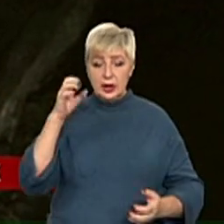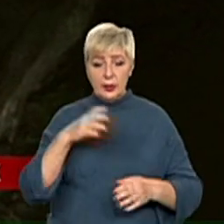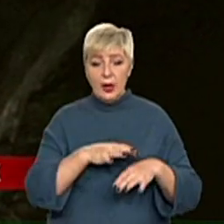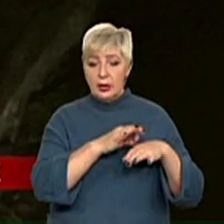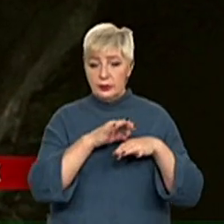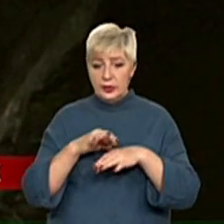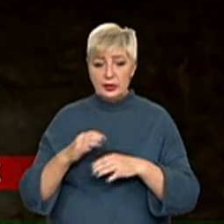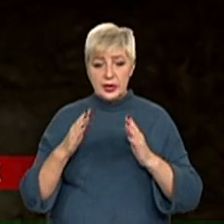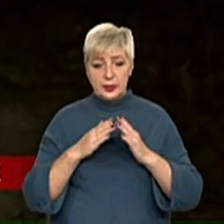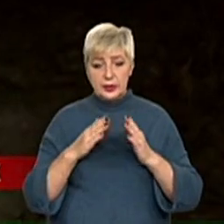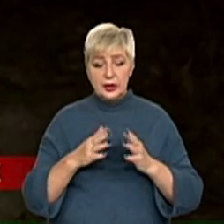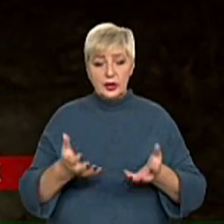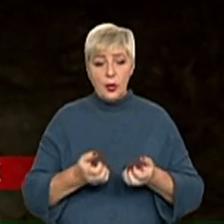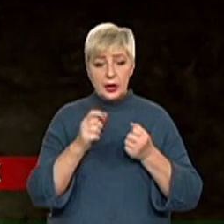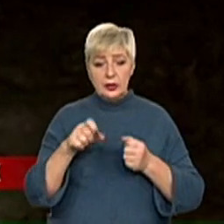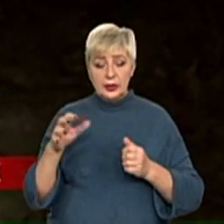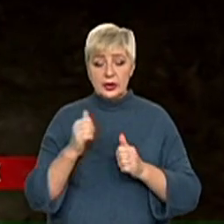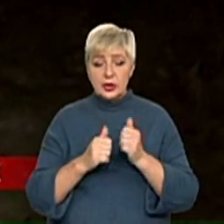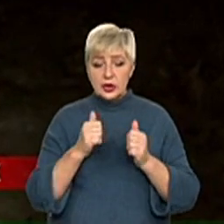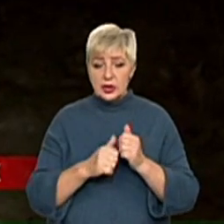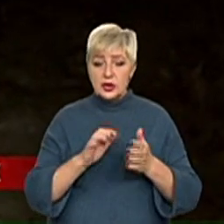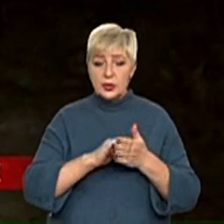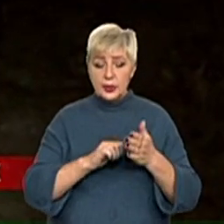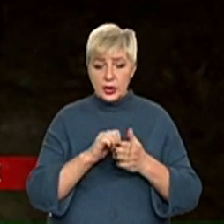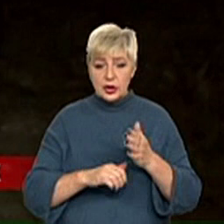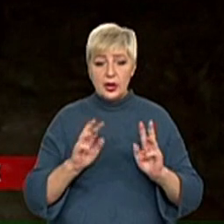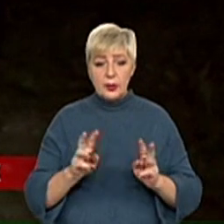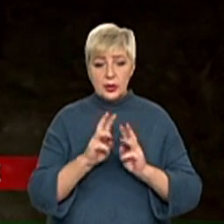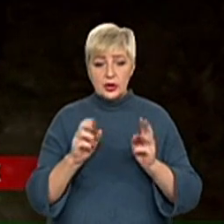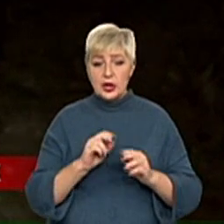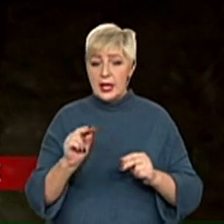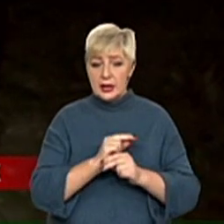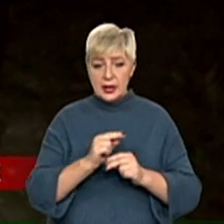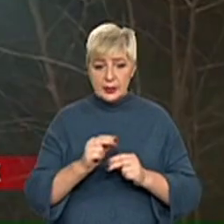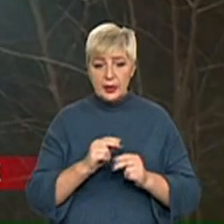будинку рятувальники. Найчастіші причини пожеж – несправні опалювальні прилади.